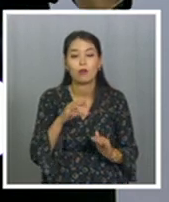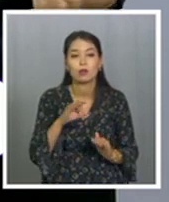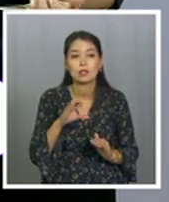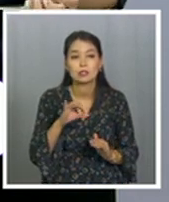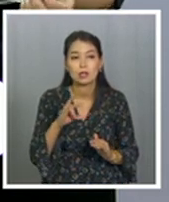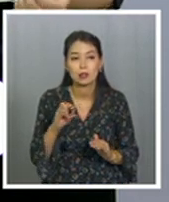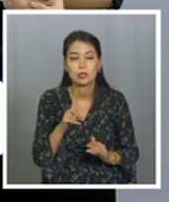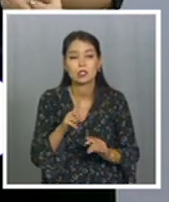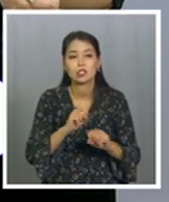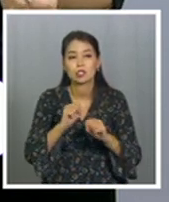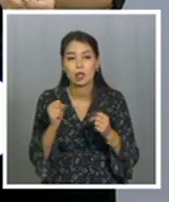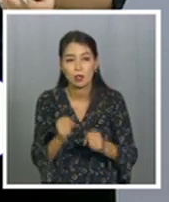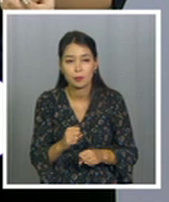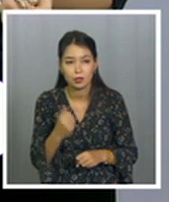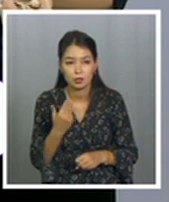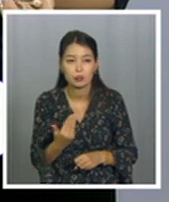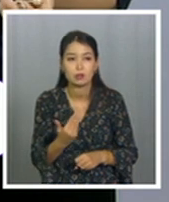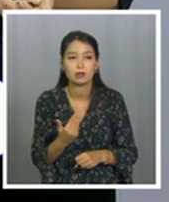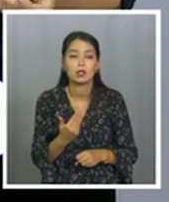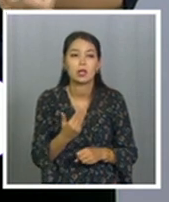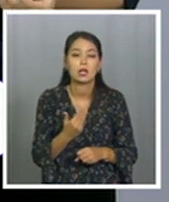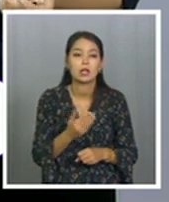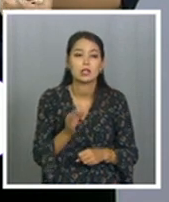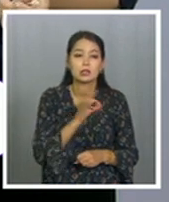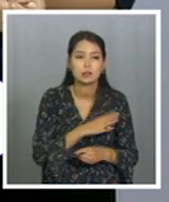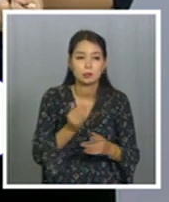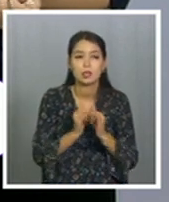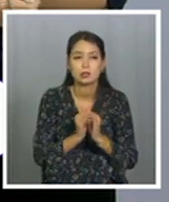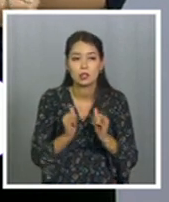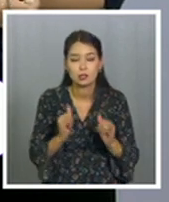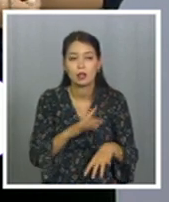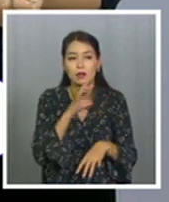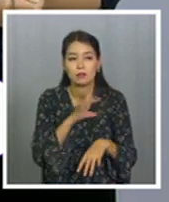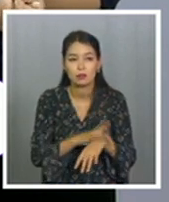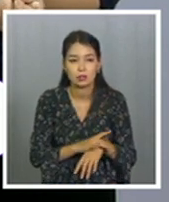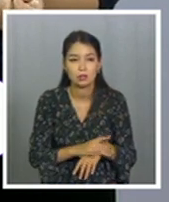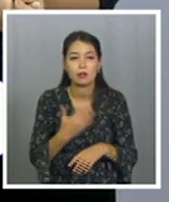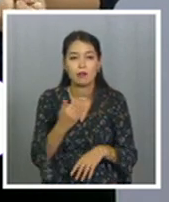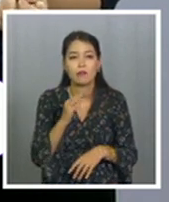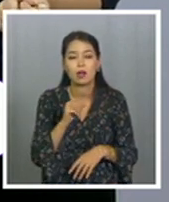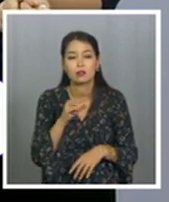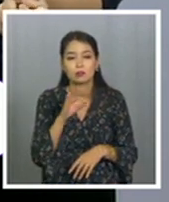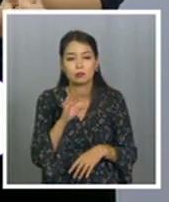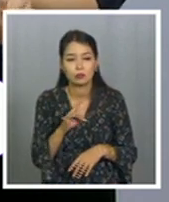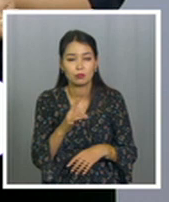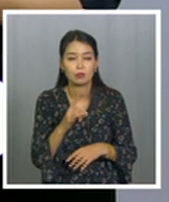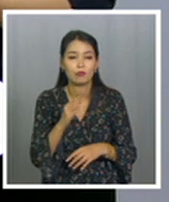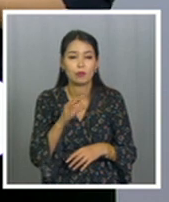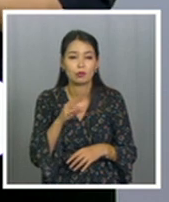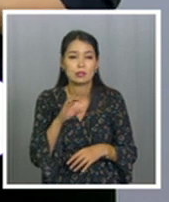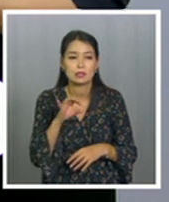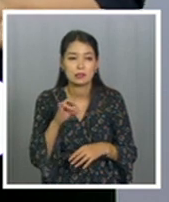фотосинтездің жылдамдығын, тиімділігін арттыратын негізгі факторларды фотосинтездің шектеуші факторлар деп атаймыз.